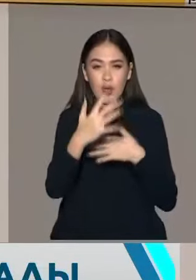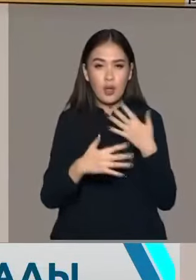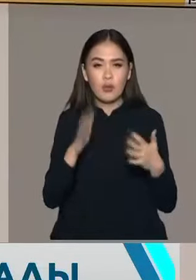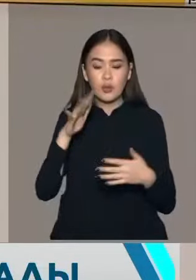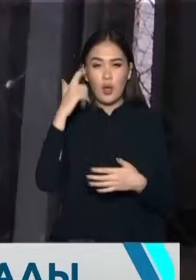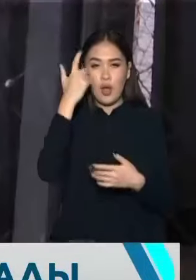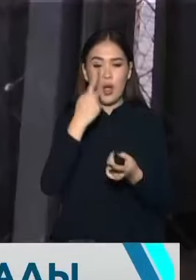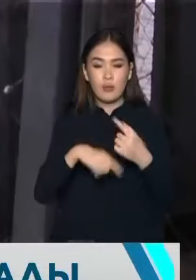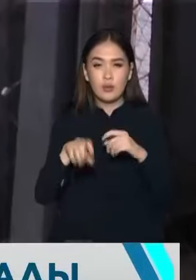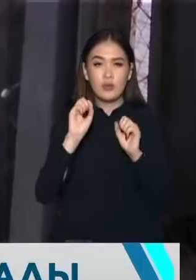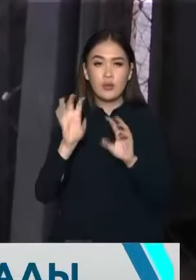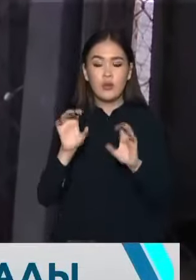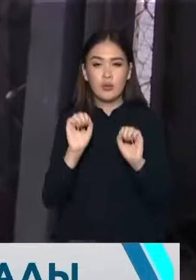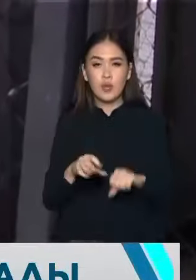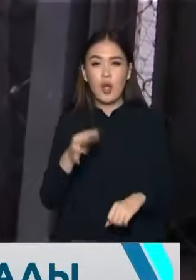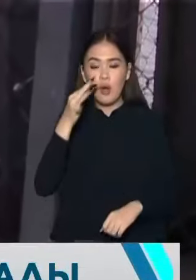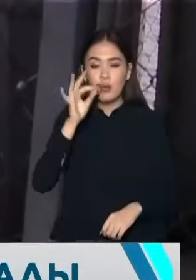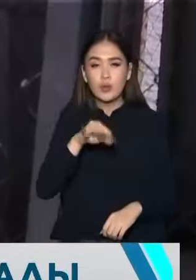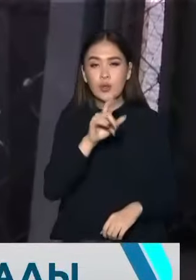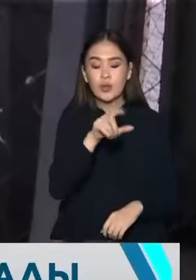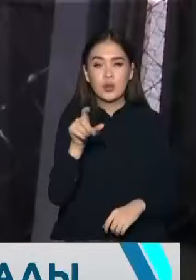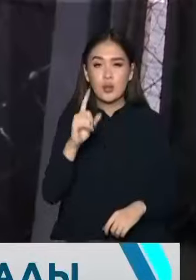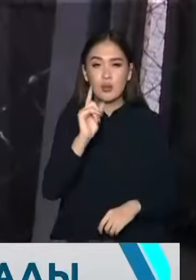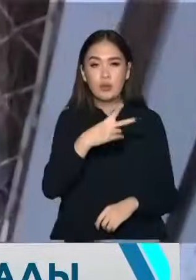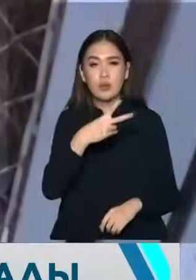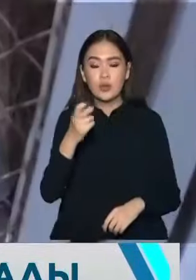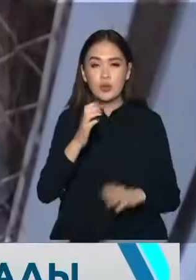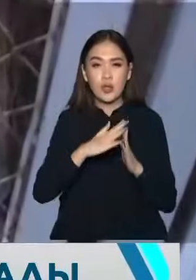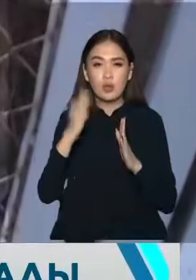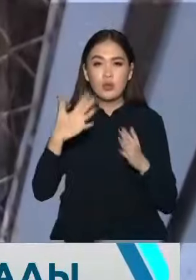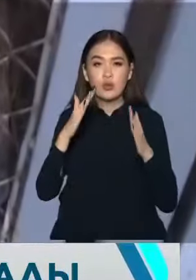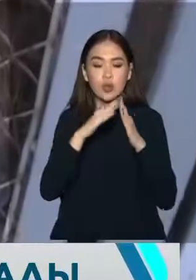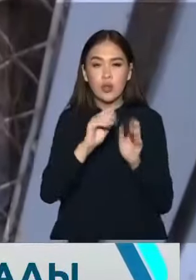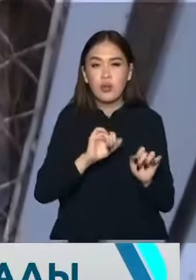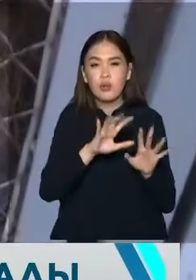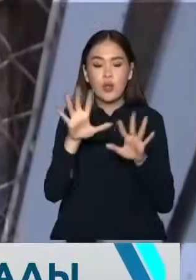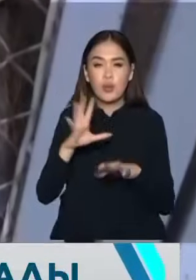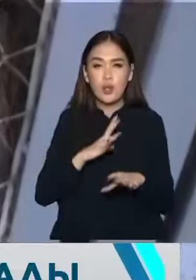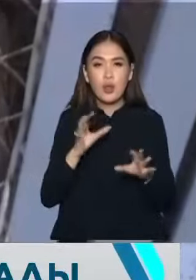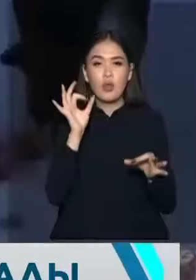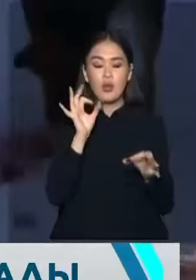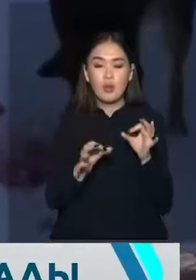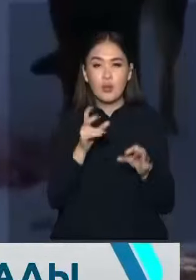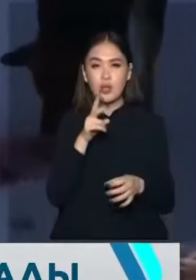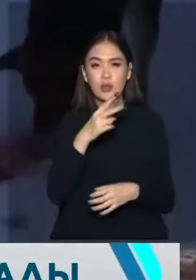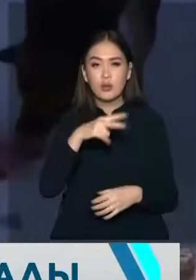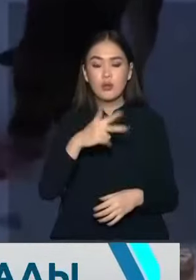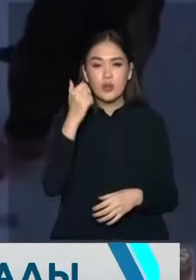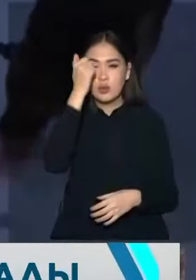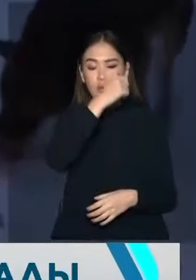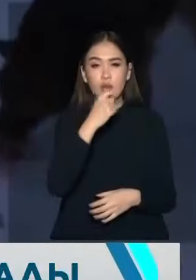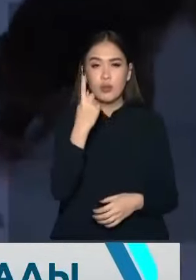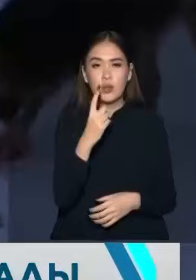иесіне қайтарылады. Мамандар қазірдің өзінде 1200-ден астам үйді аралап шыққан, бірақ норма 2023 жылдың 1-ші